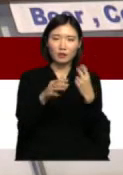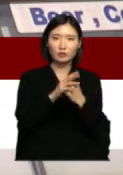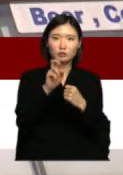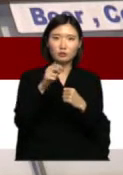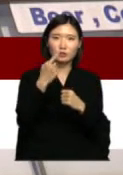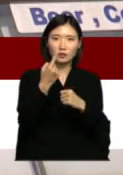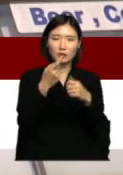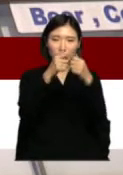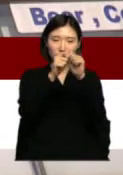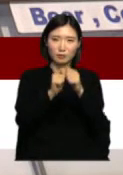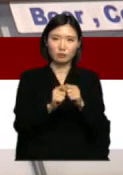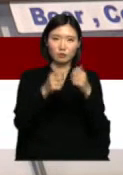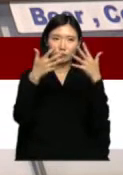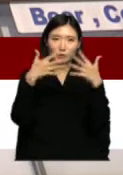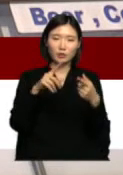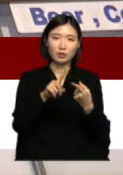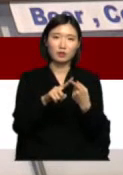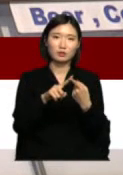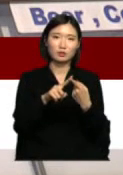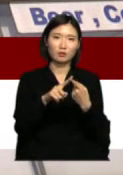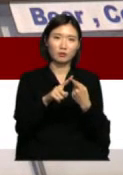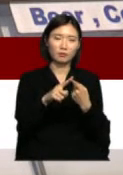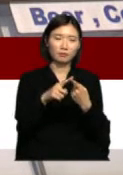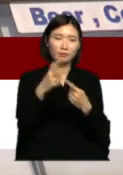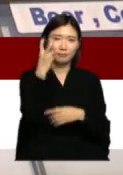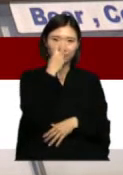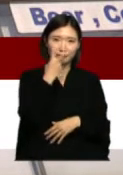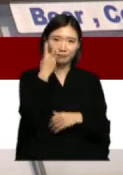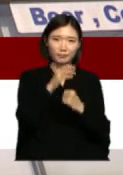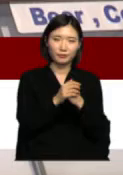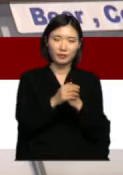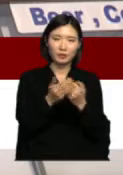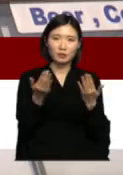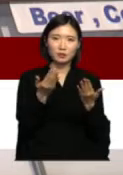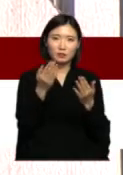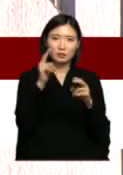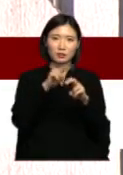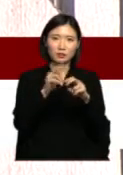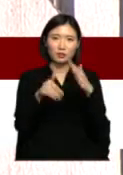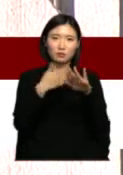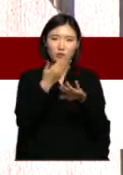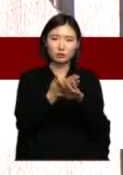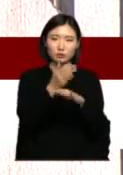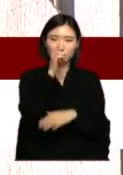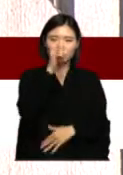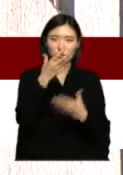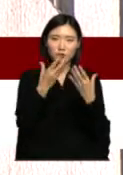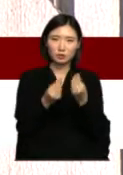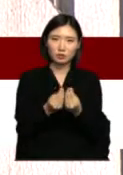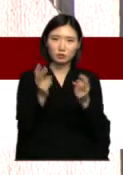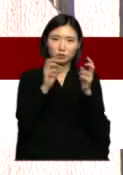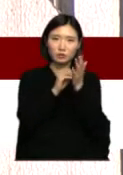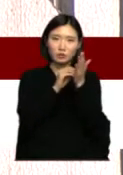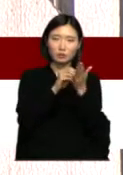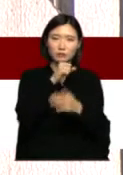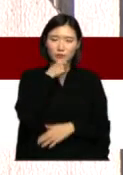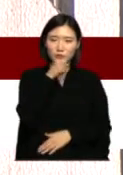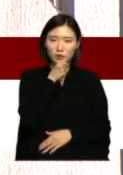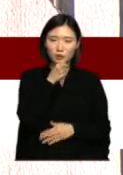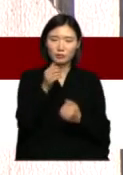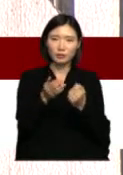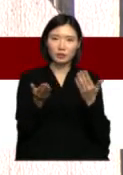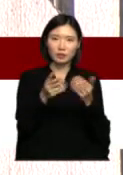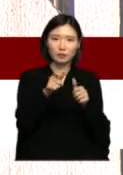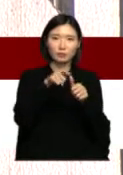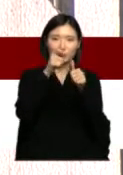21개 세부 지표를 평가한 것입니다. 구는 일자리 혁신 우수 사례와 취업 지원 실적, 구인구직 발굴